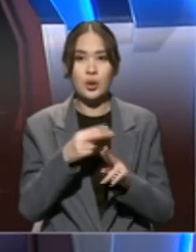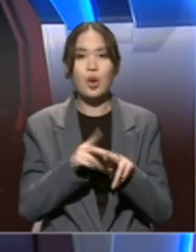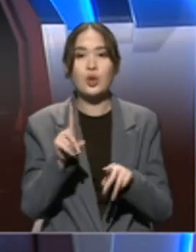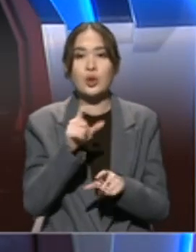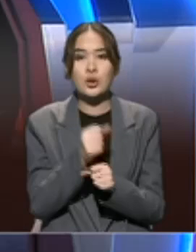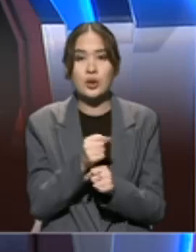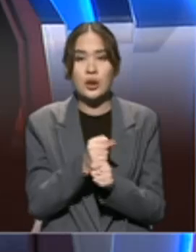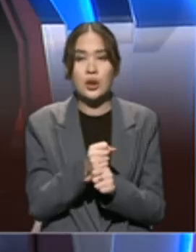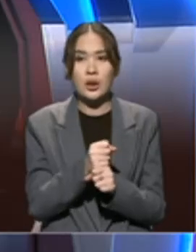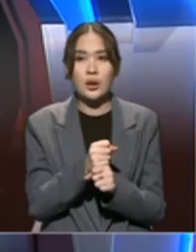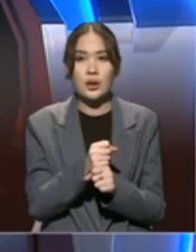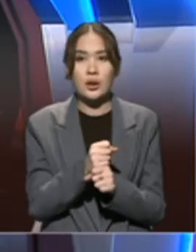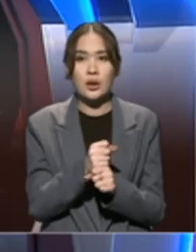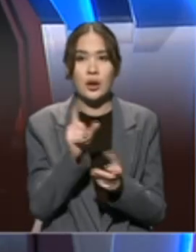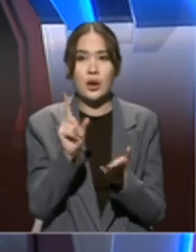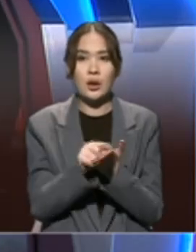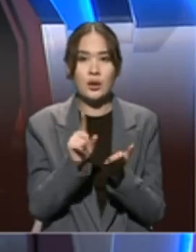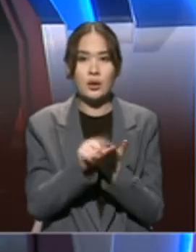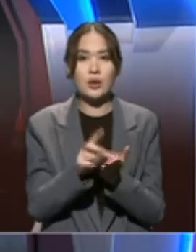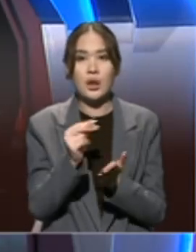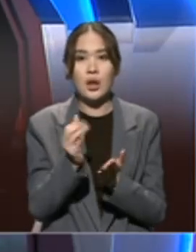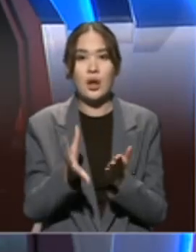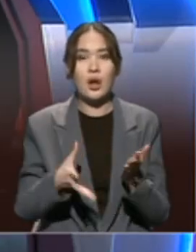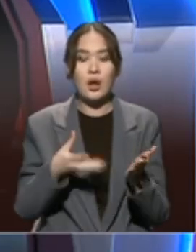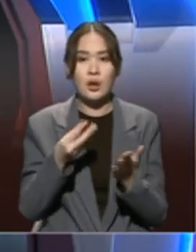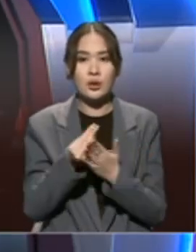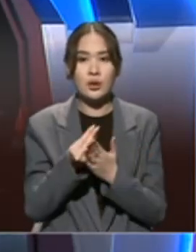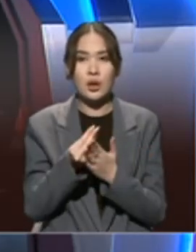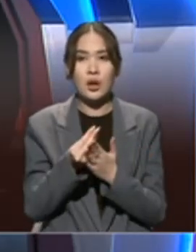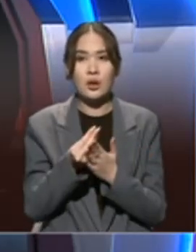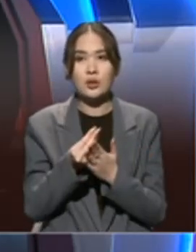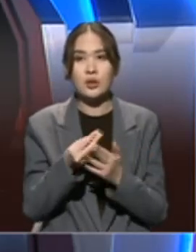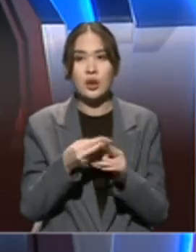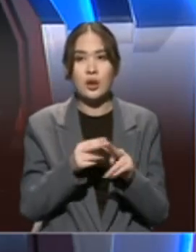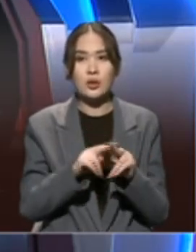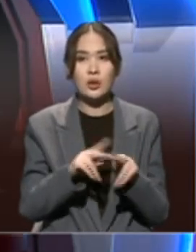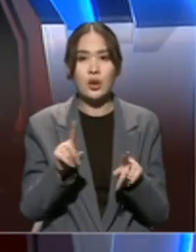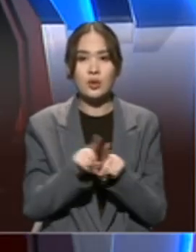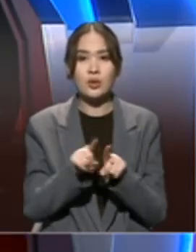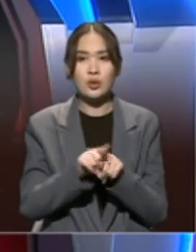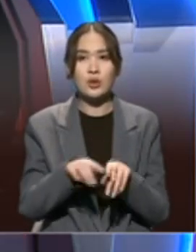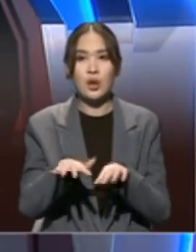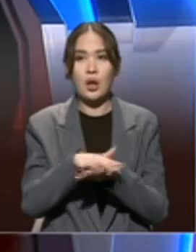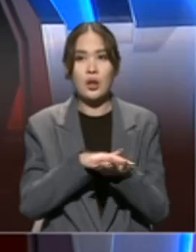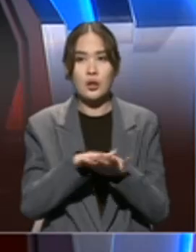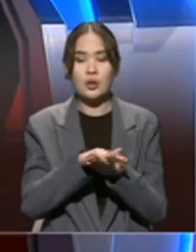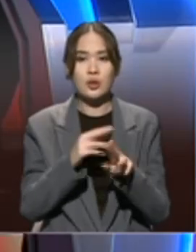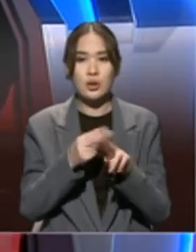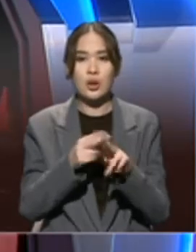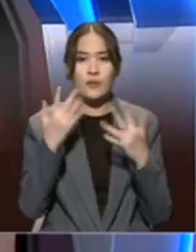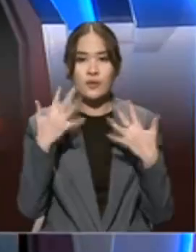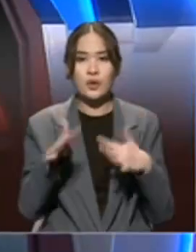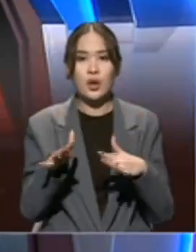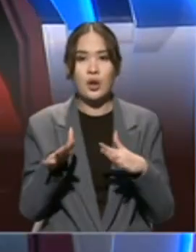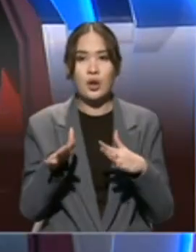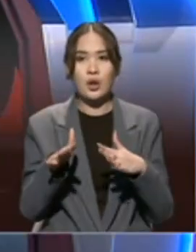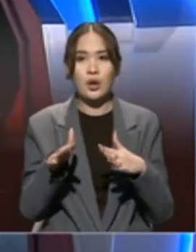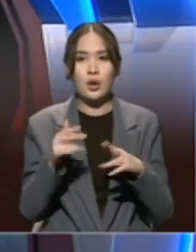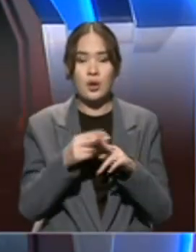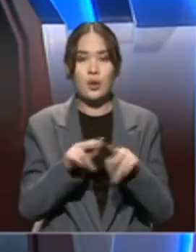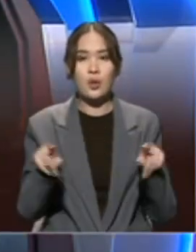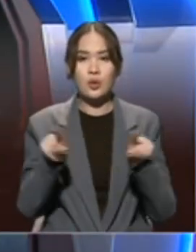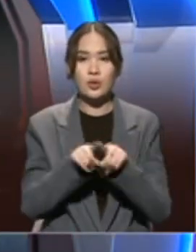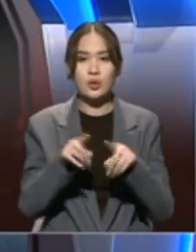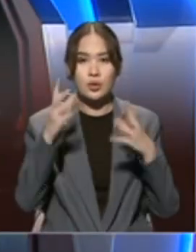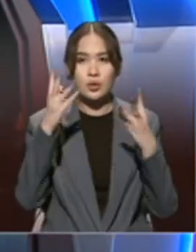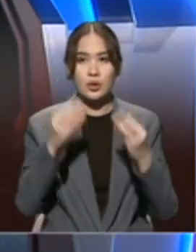істеді? Зейнетақы қорындағы ақшаны алу керек, одан кейін ол жерге де не қойып тастады халыққа? Міне, шектен бөлек, міне, осы